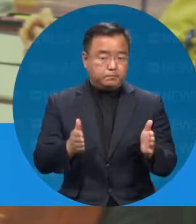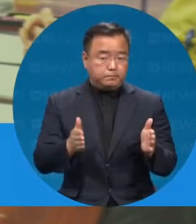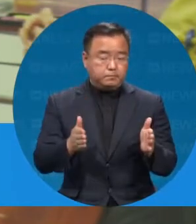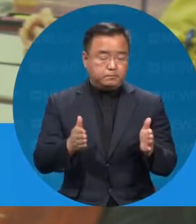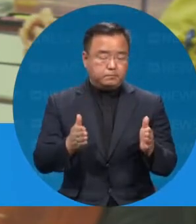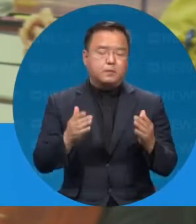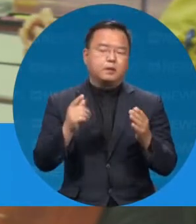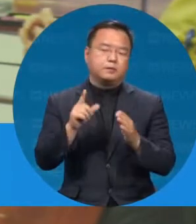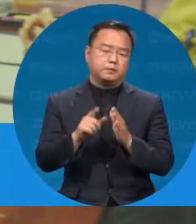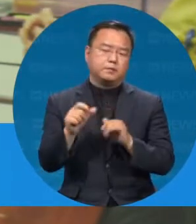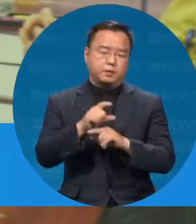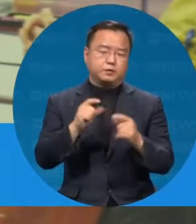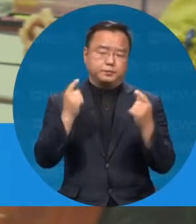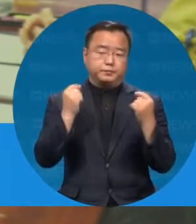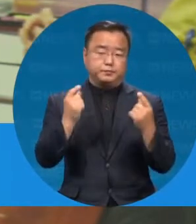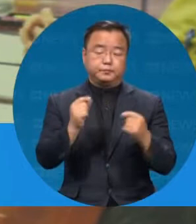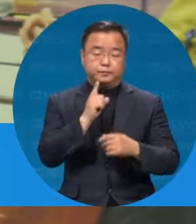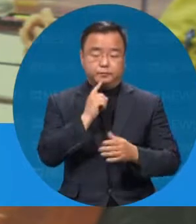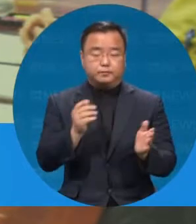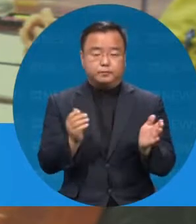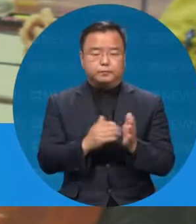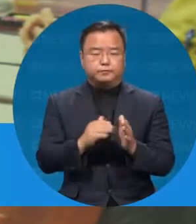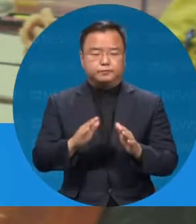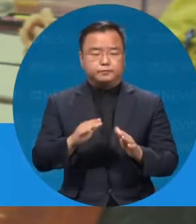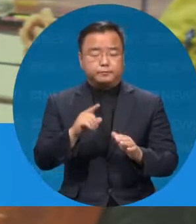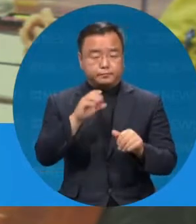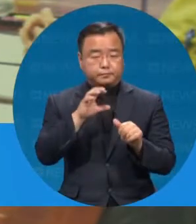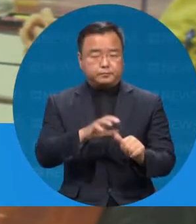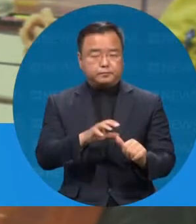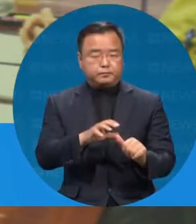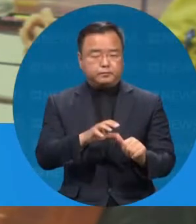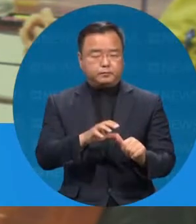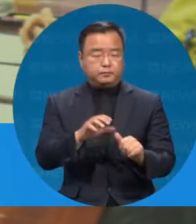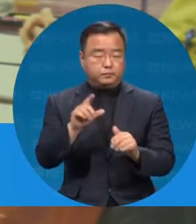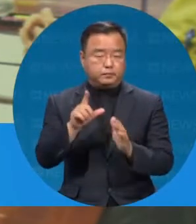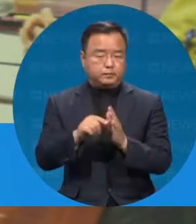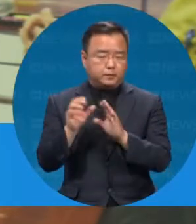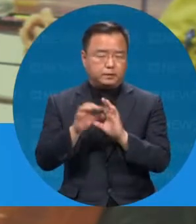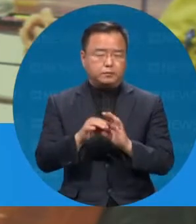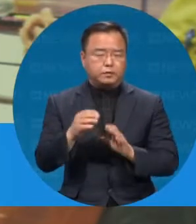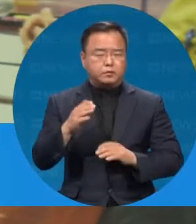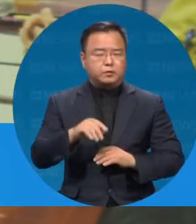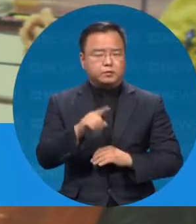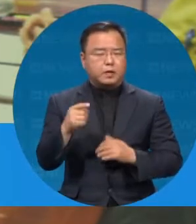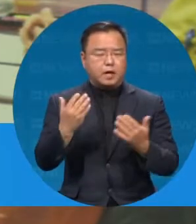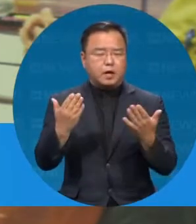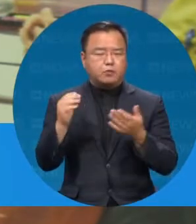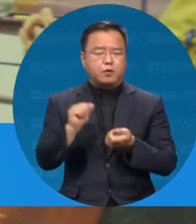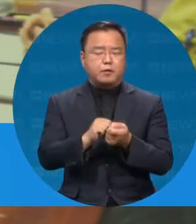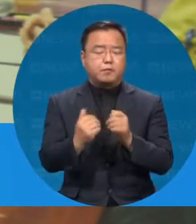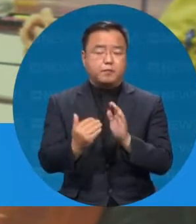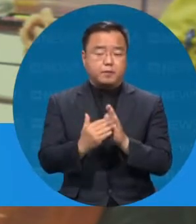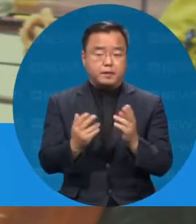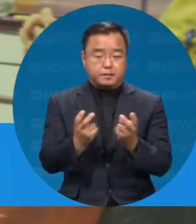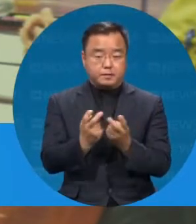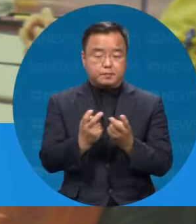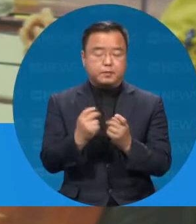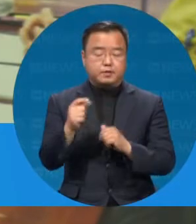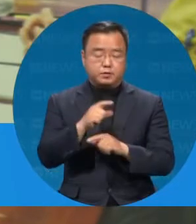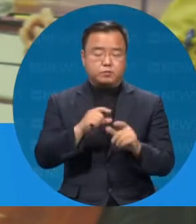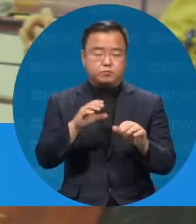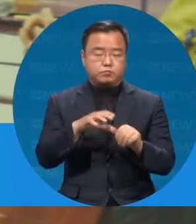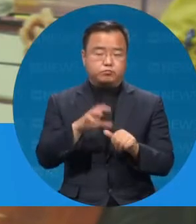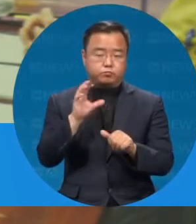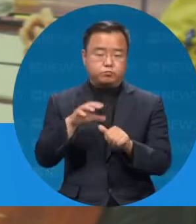학교에서의 방역 조치는 다소 완화 있습니다 오는 기말고사 에선 확진 대학생도 학교에서 시험을 치를 수 있게 할